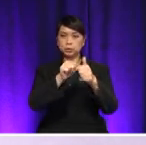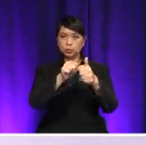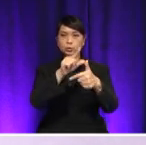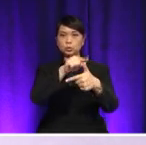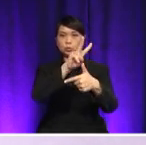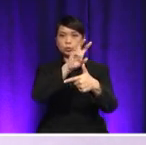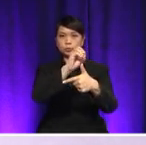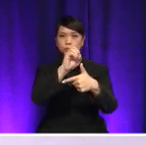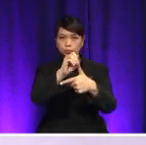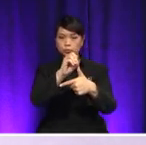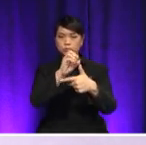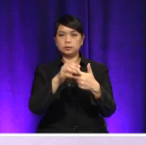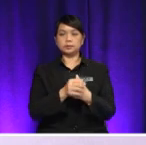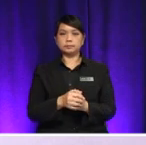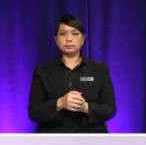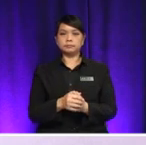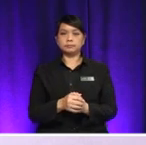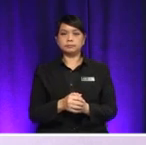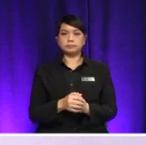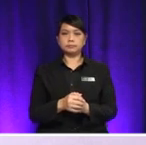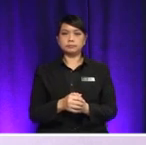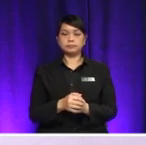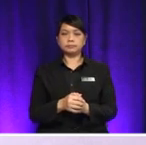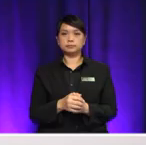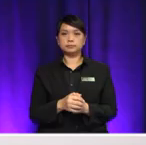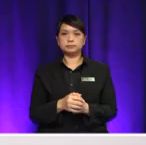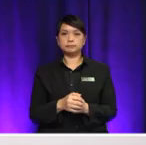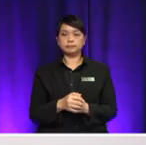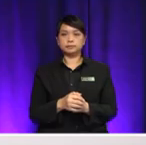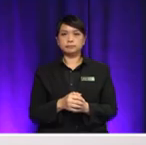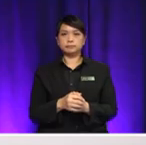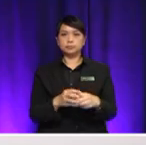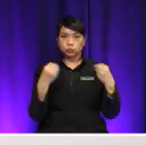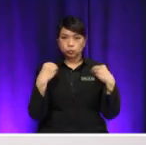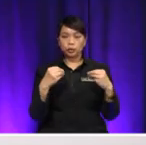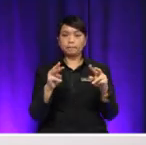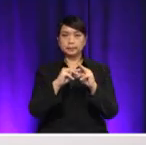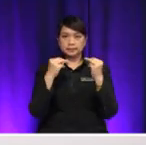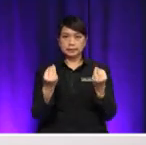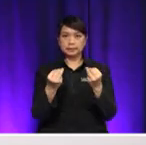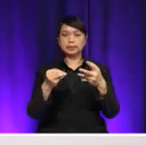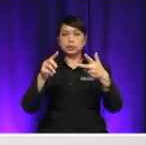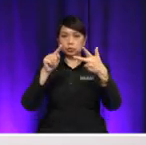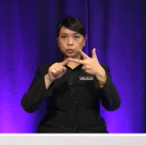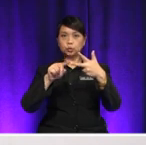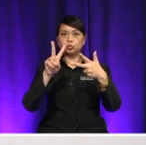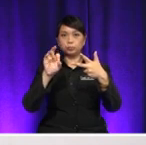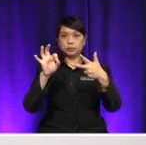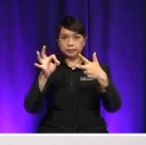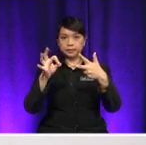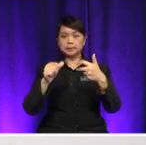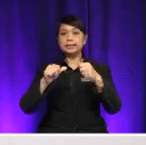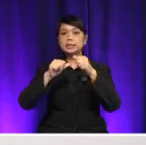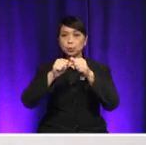133 populangan 03 itu adalah indeks jualan majalah pada tahun 2017 berasaskan 2015 betul di sini Betul